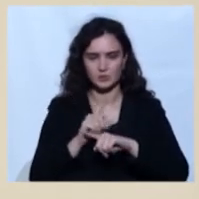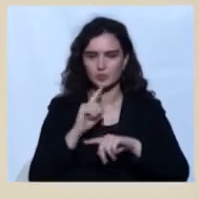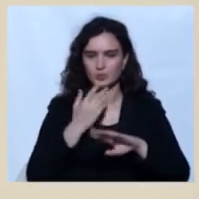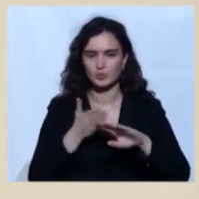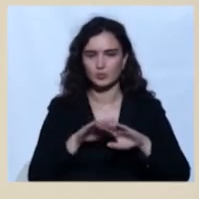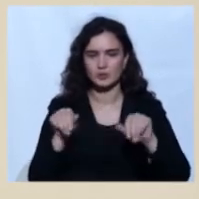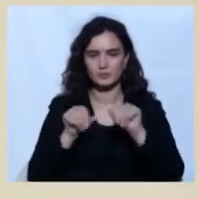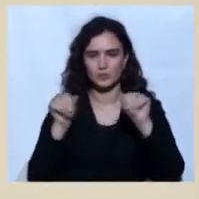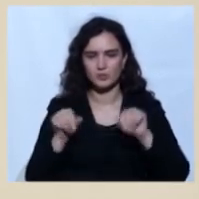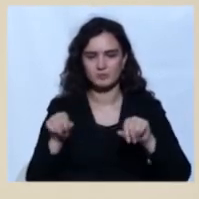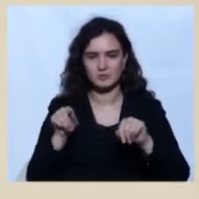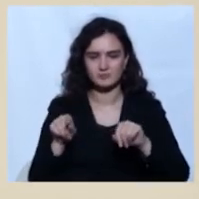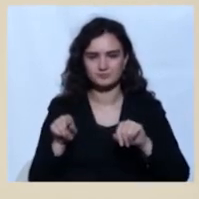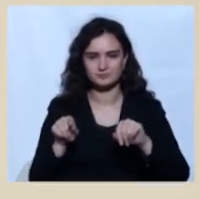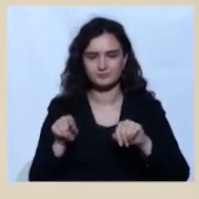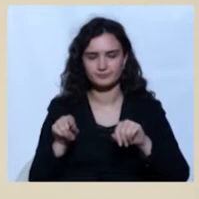რთული ფორმის